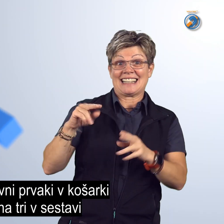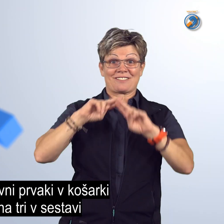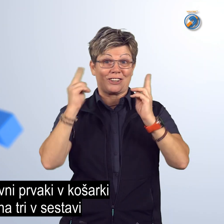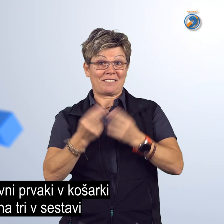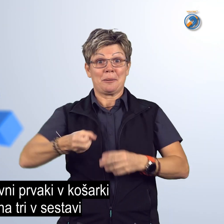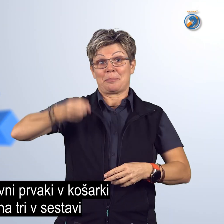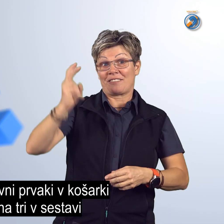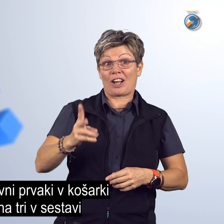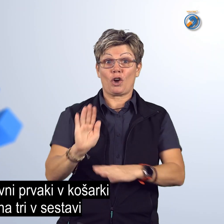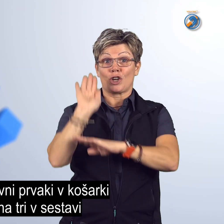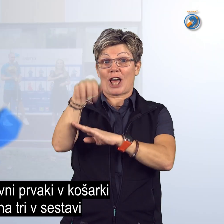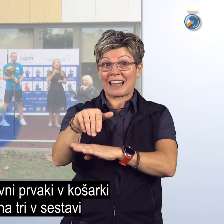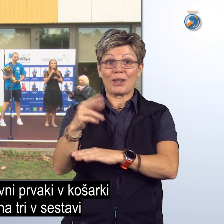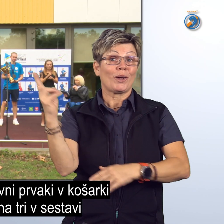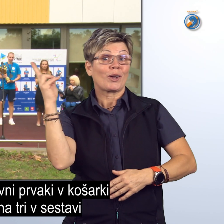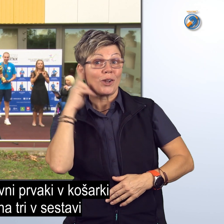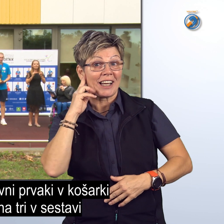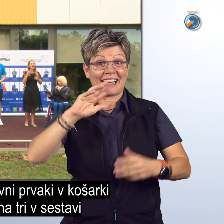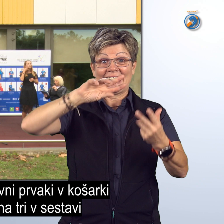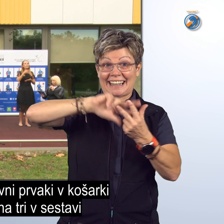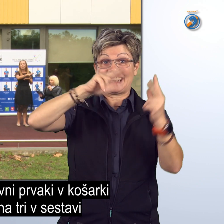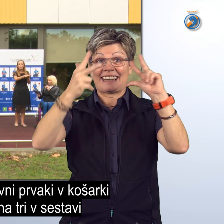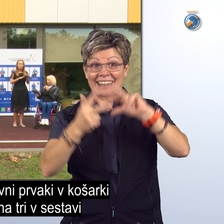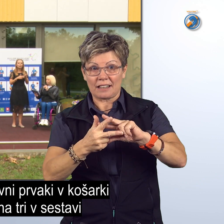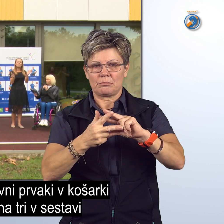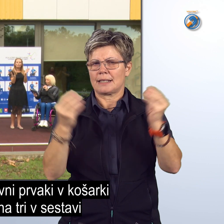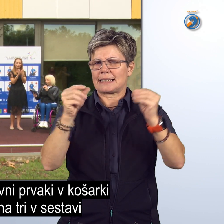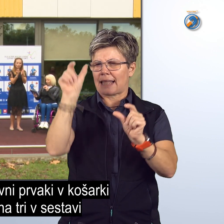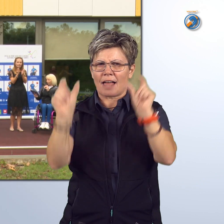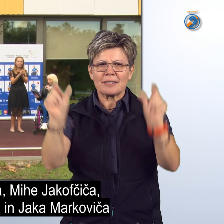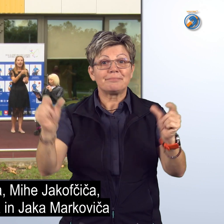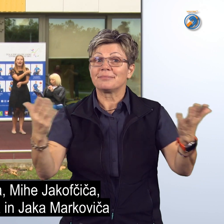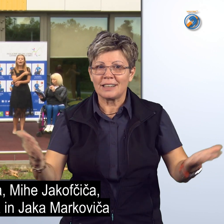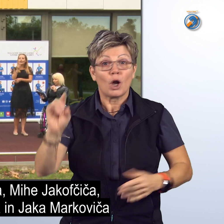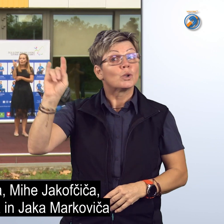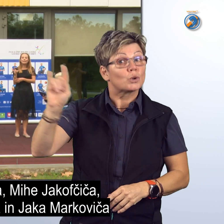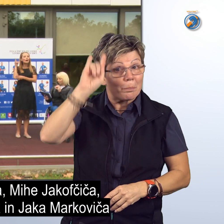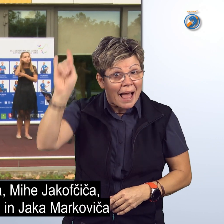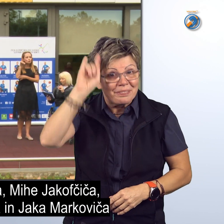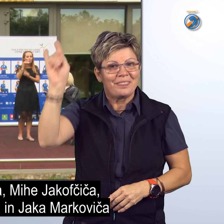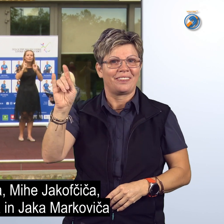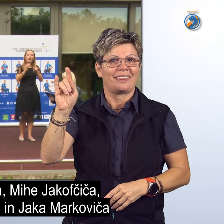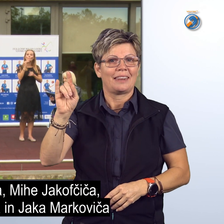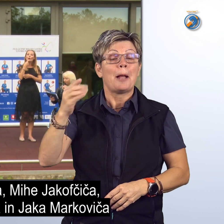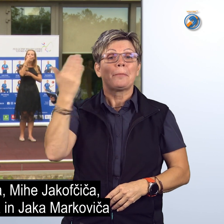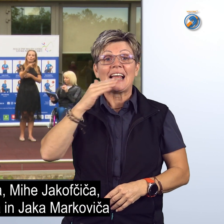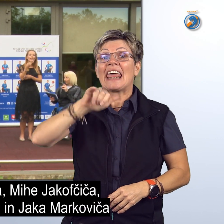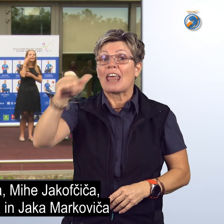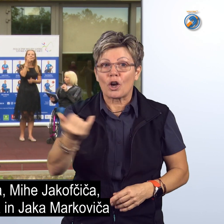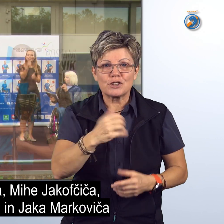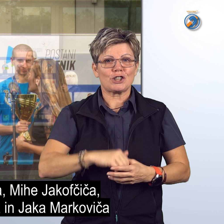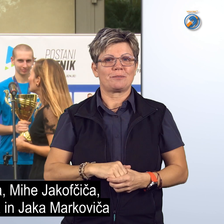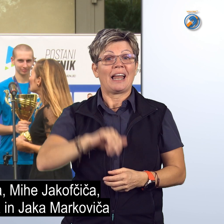Aktualni svetovni prvaki v košarki gluhih 3x3 v sestavi Mihe Zupana, Mihe